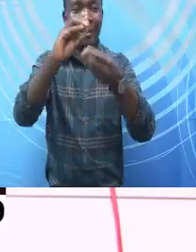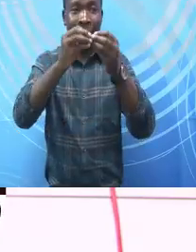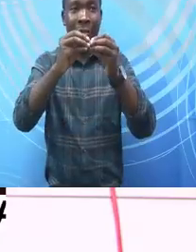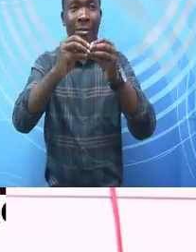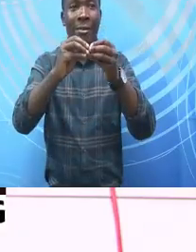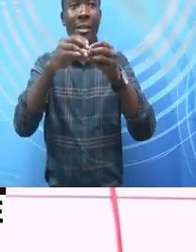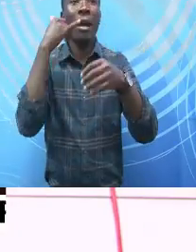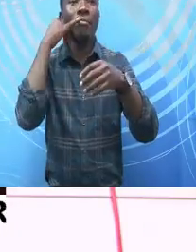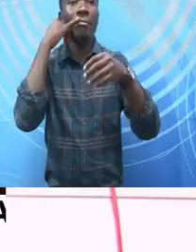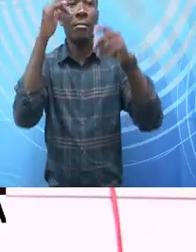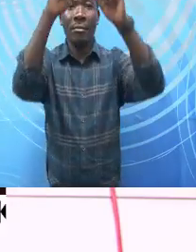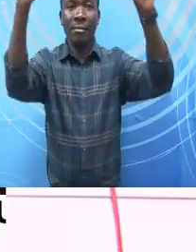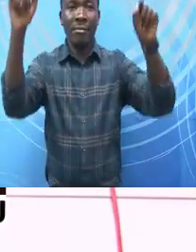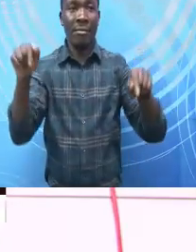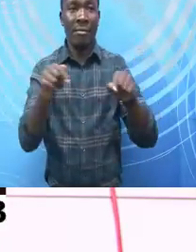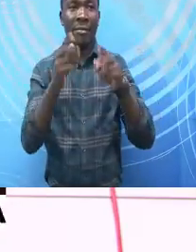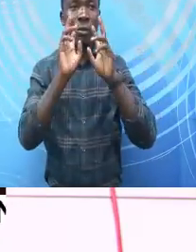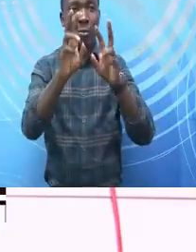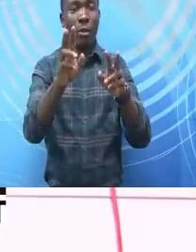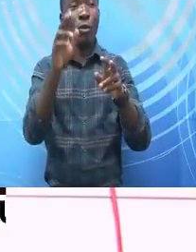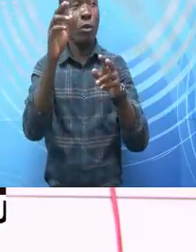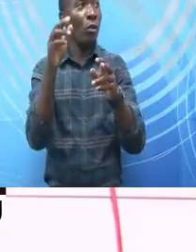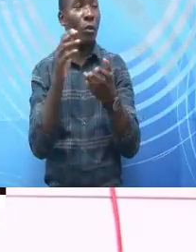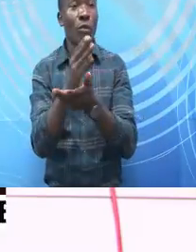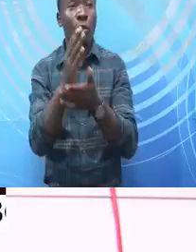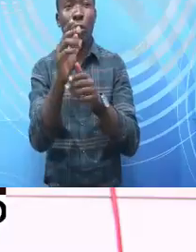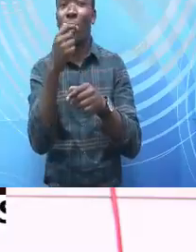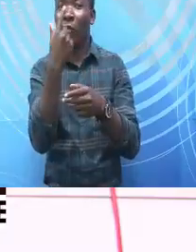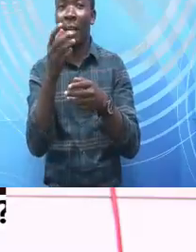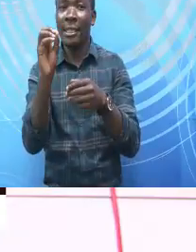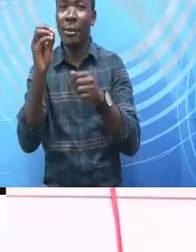kubona kuri televiziyo yawe, kandi twanayivuga ni